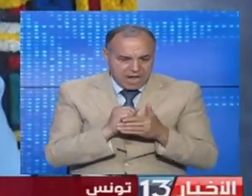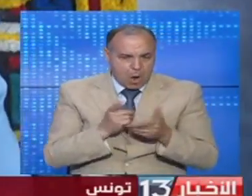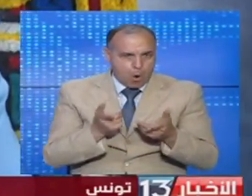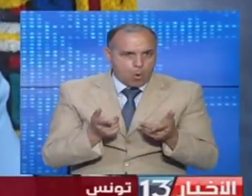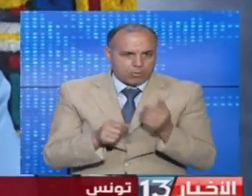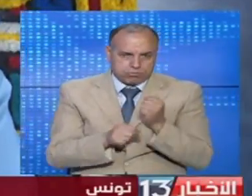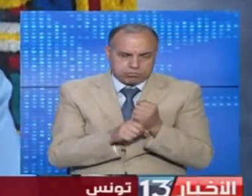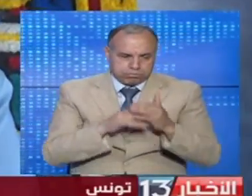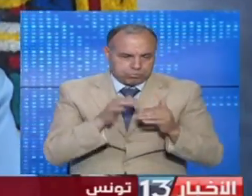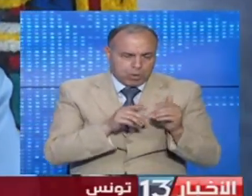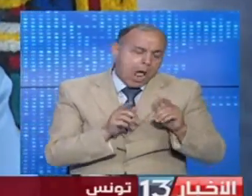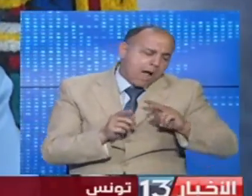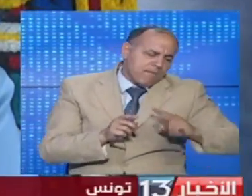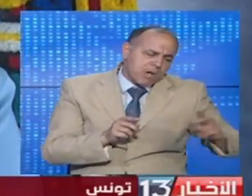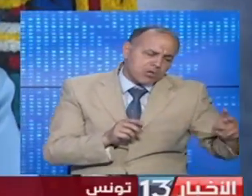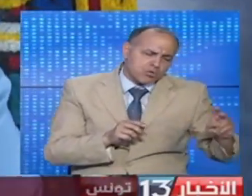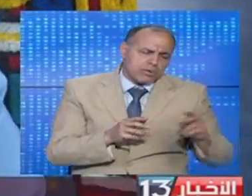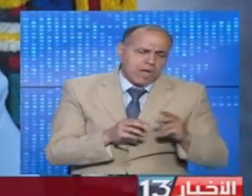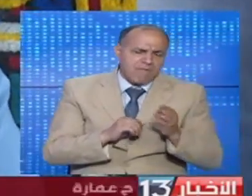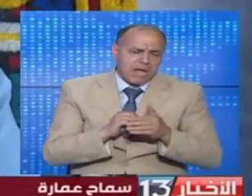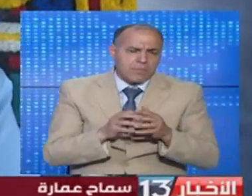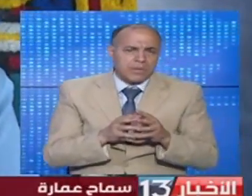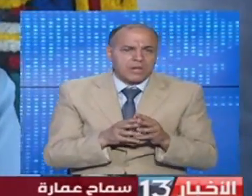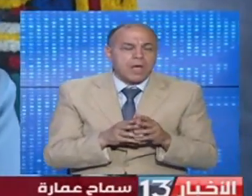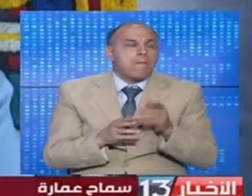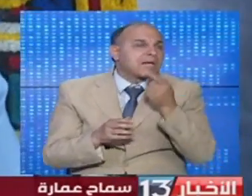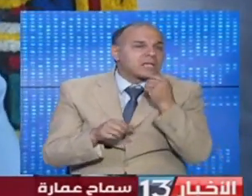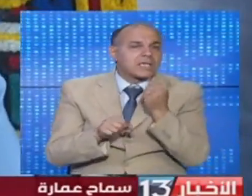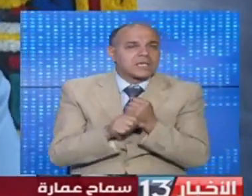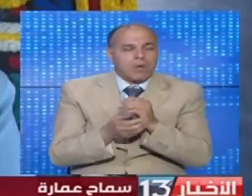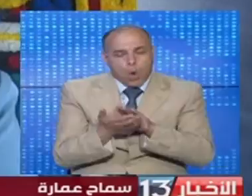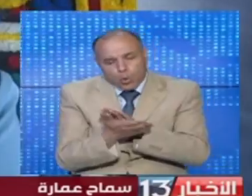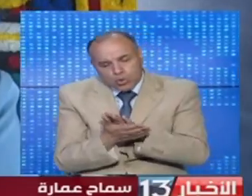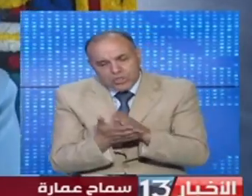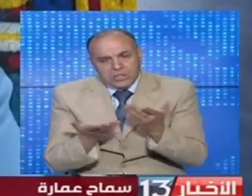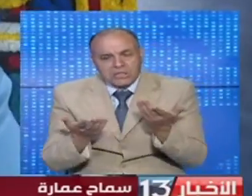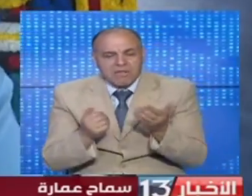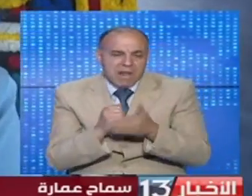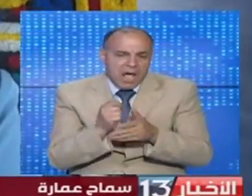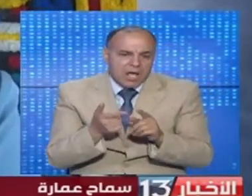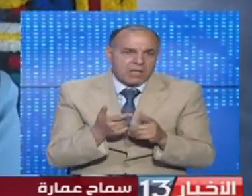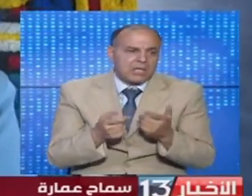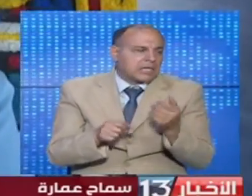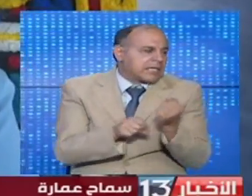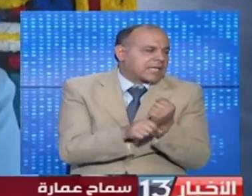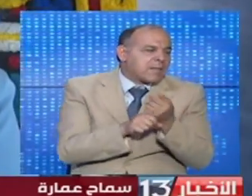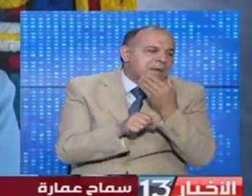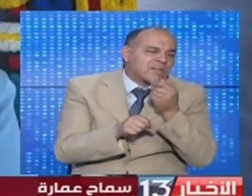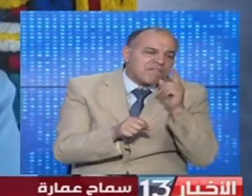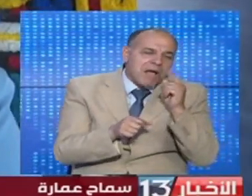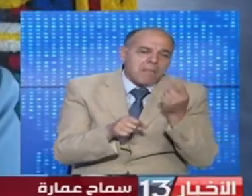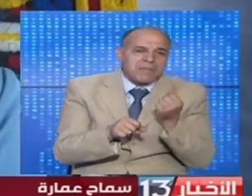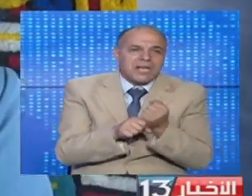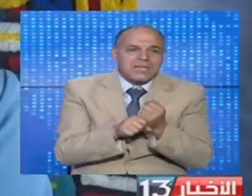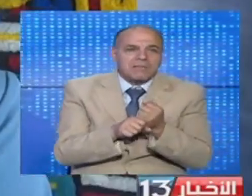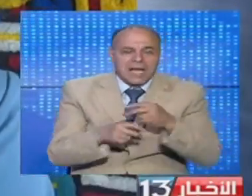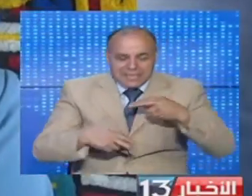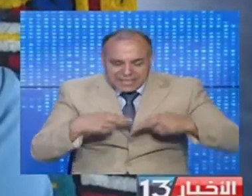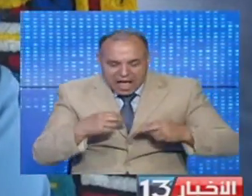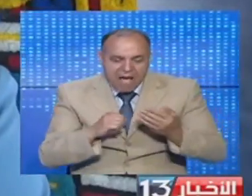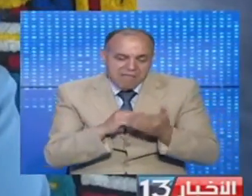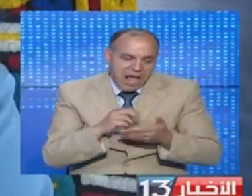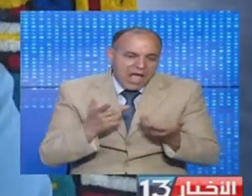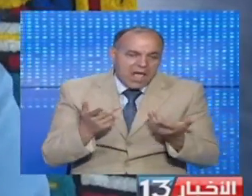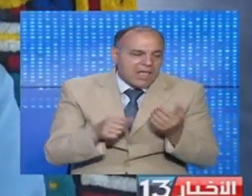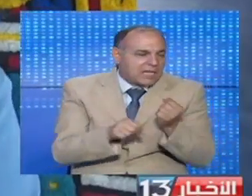ما هواش انتاج اه حتى ليعمل فلاحه حتى ليعمل اه في الاسلام شويه